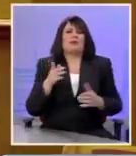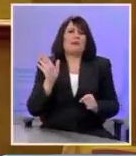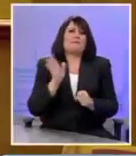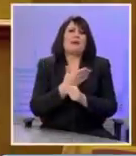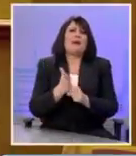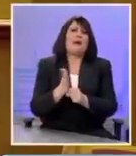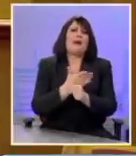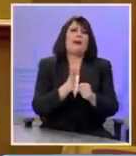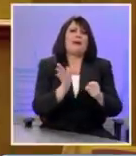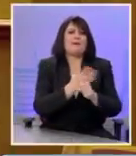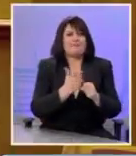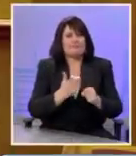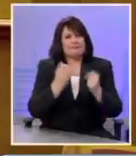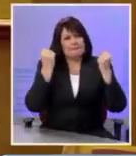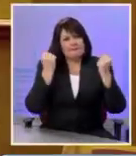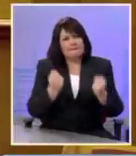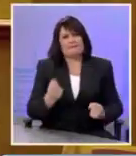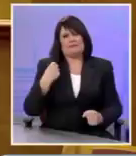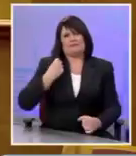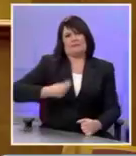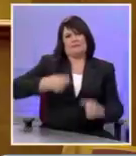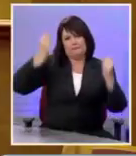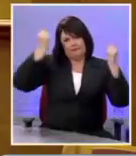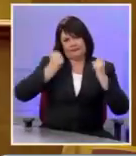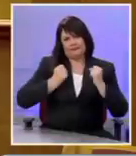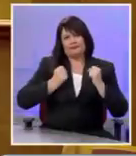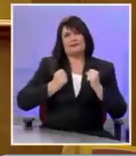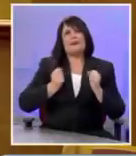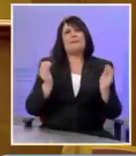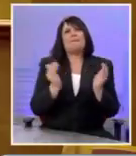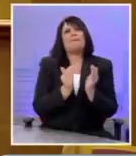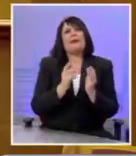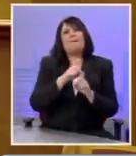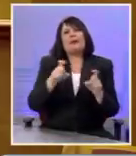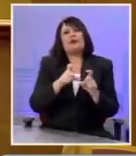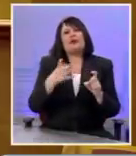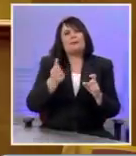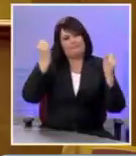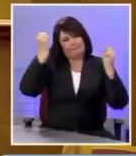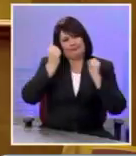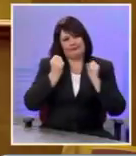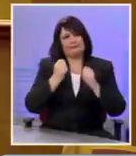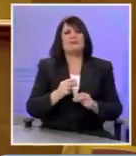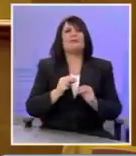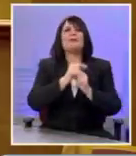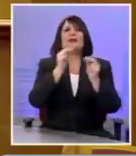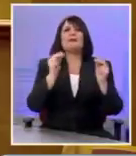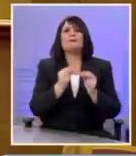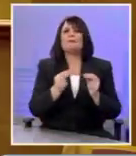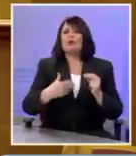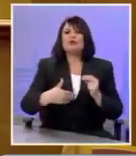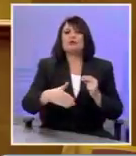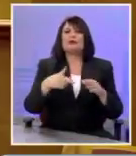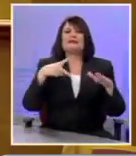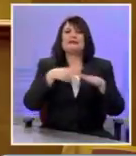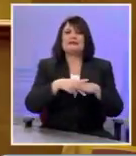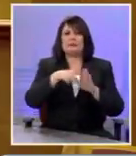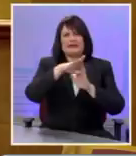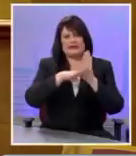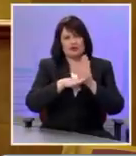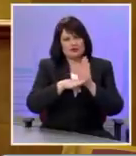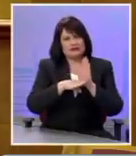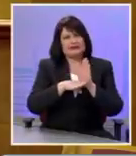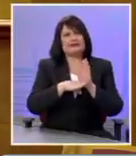καταστροφή σε βάρος του δημοσίου, σε βάρος των μικρομετόχων. Οδηγεί ταυτόχρονα το τραπεζικό